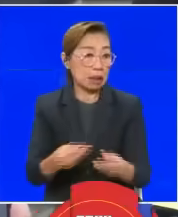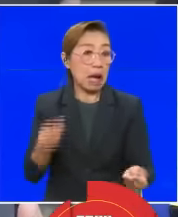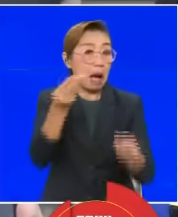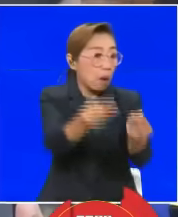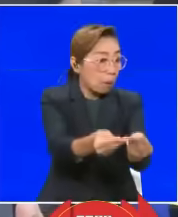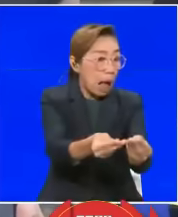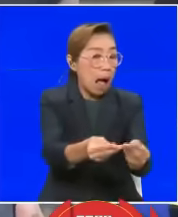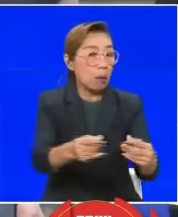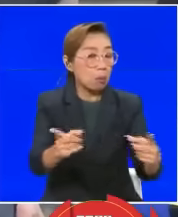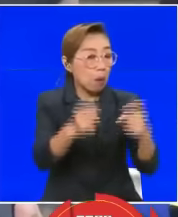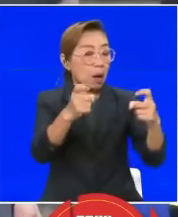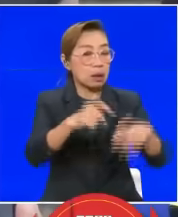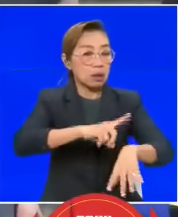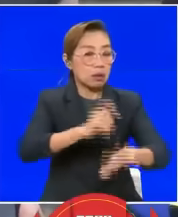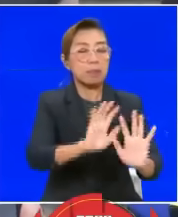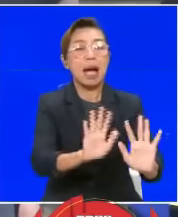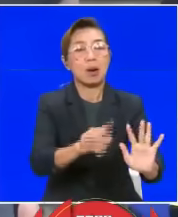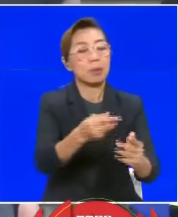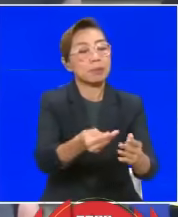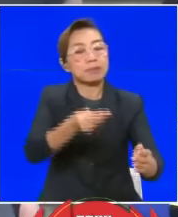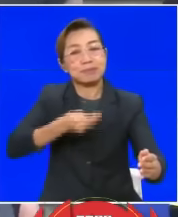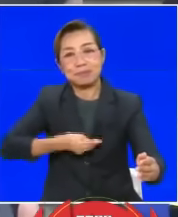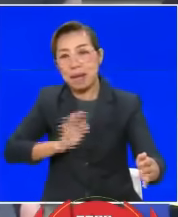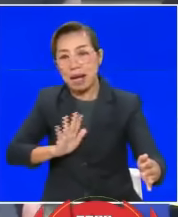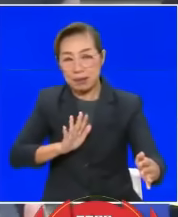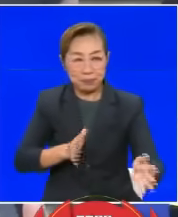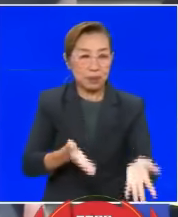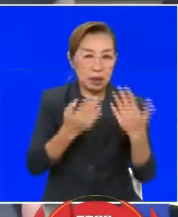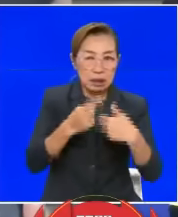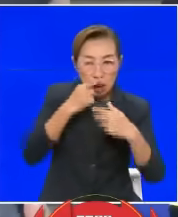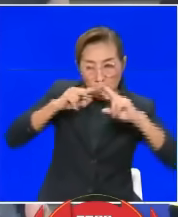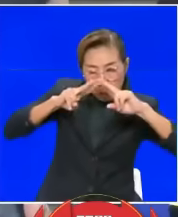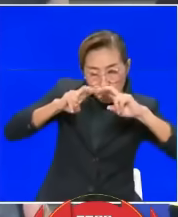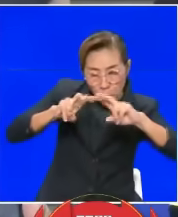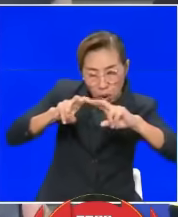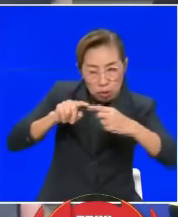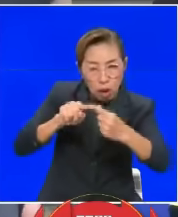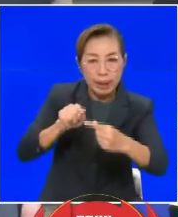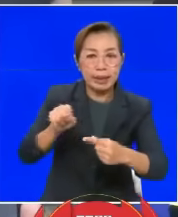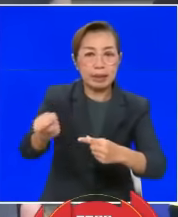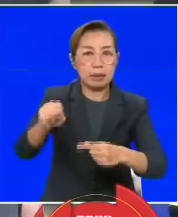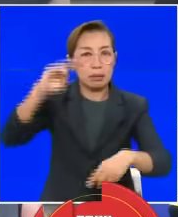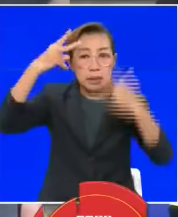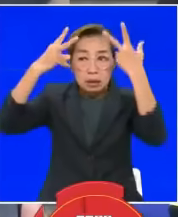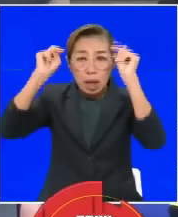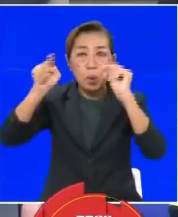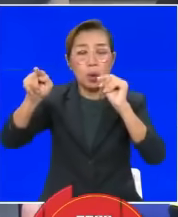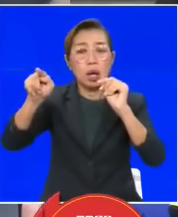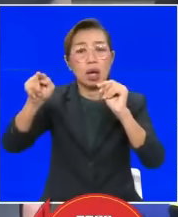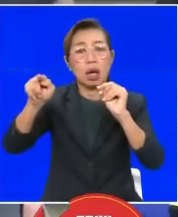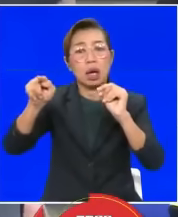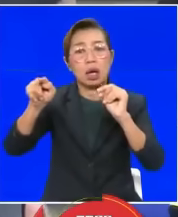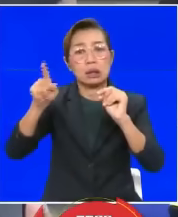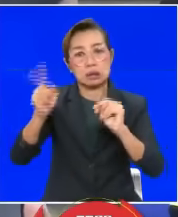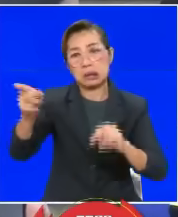ถอนก็ผมแต่เมื่อผมตรวจสอบลึกไปกว่านั้นว่าท่านนายมนตรี